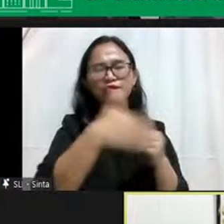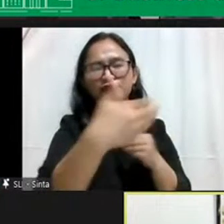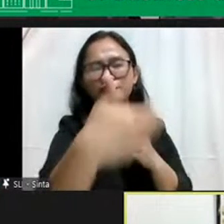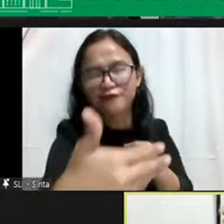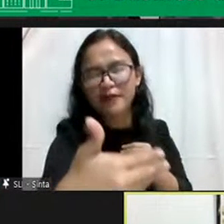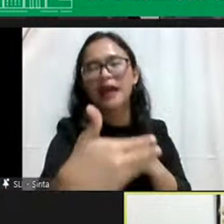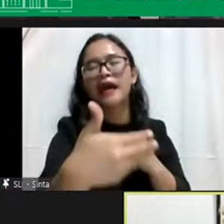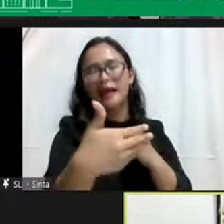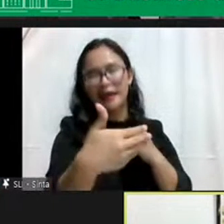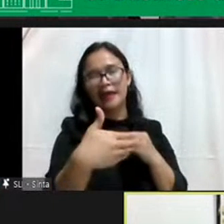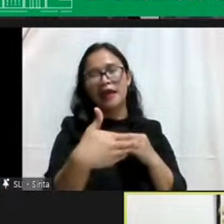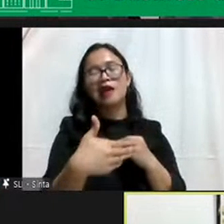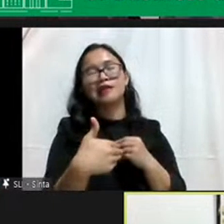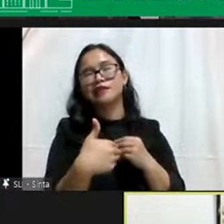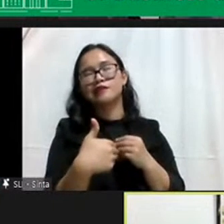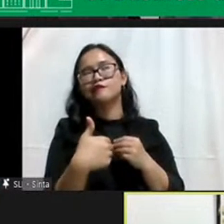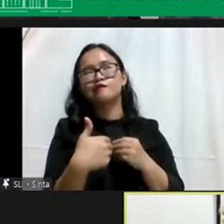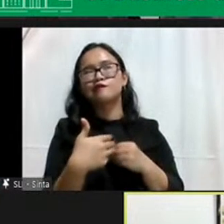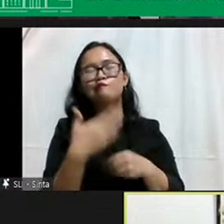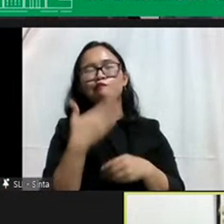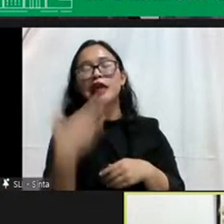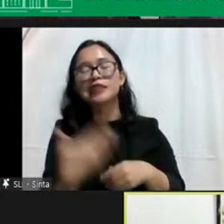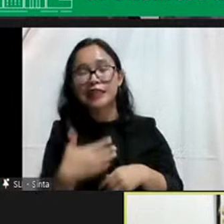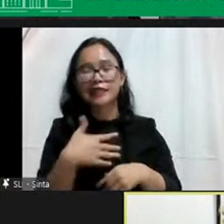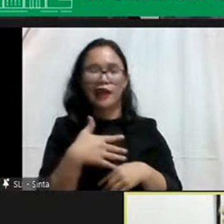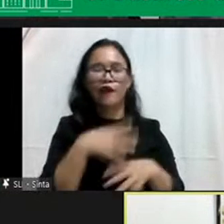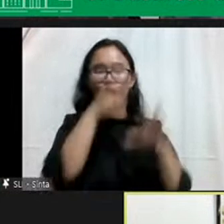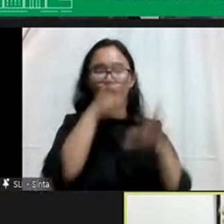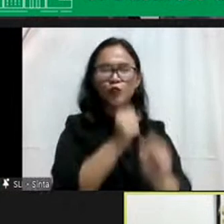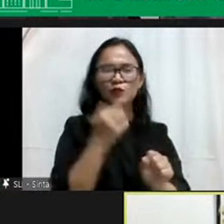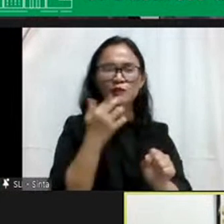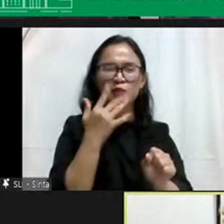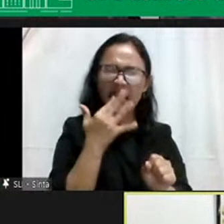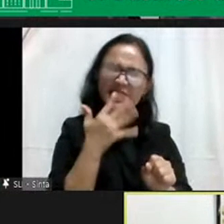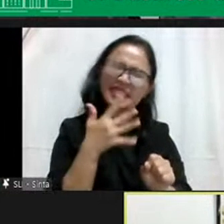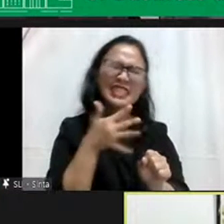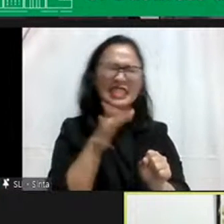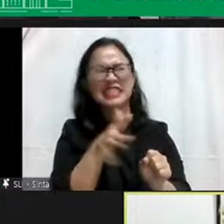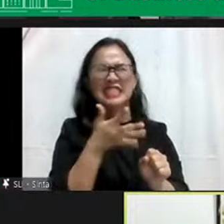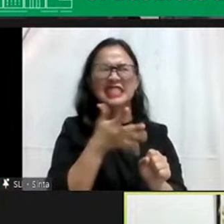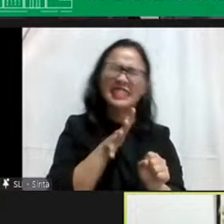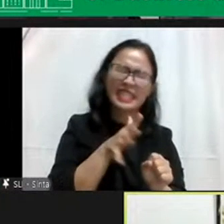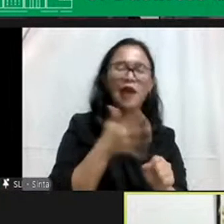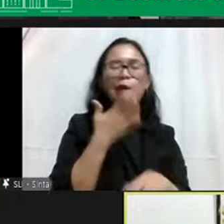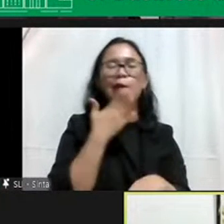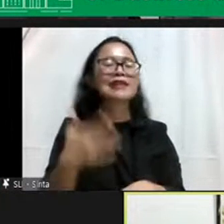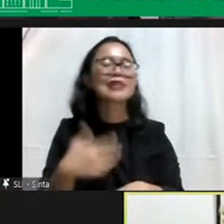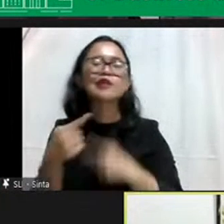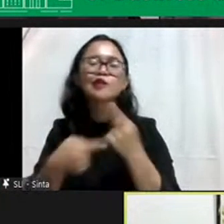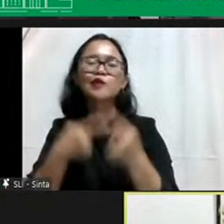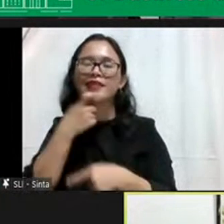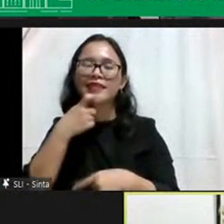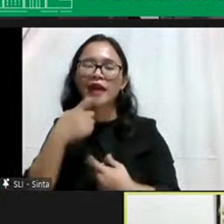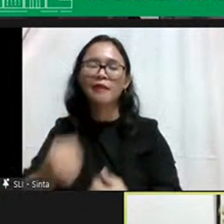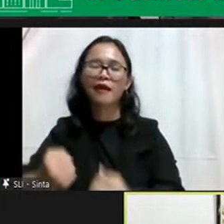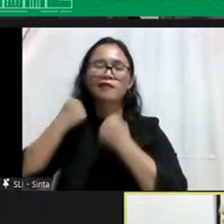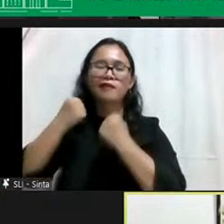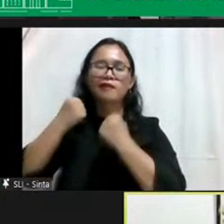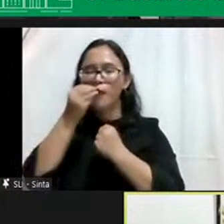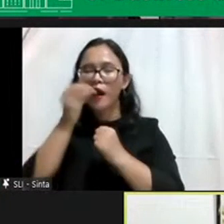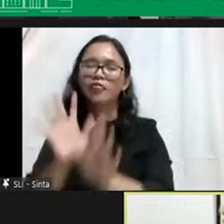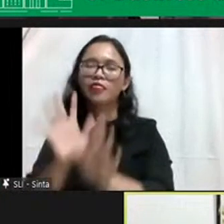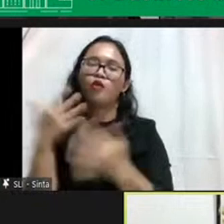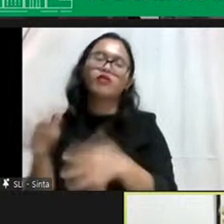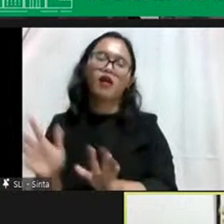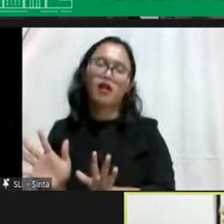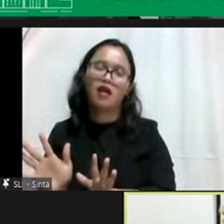kan isu yang sangat minor di sektor perberasan ini kan ngomong soal apa ketahanan pangan gitu ya ya kecukupan pangan dan seterusnya